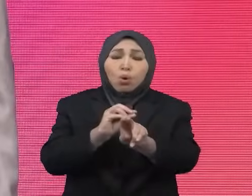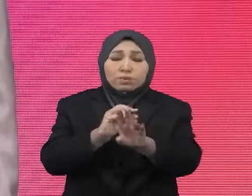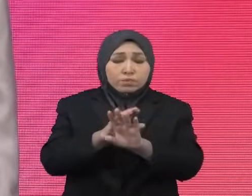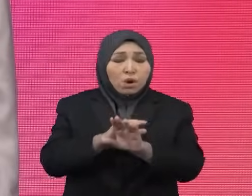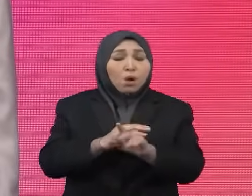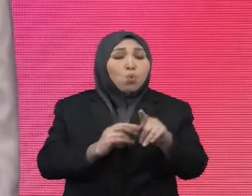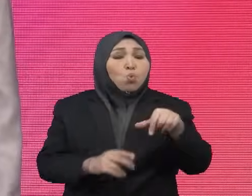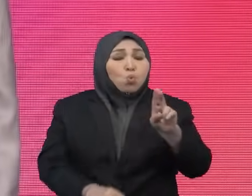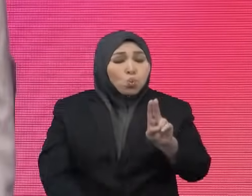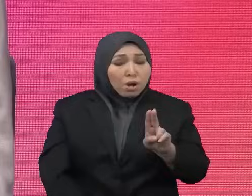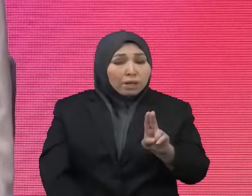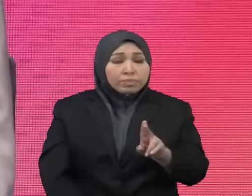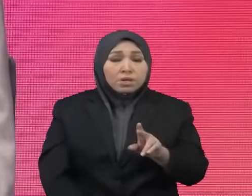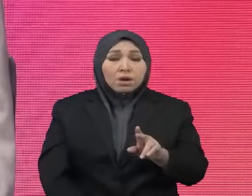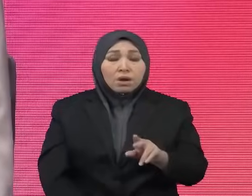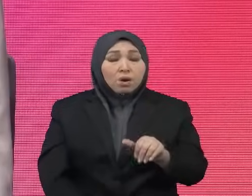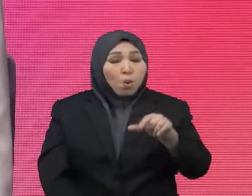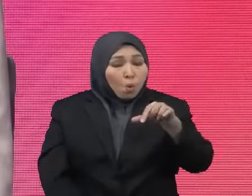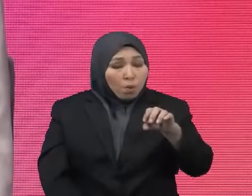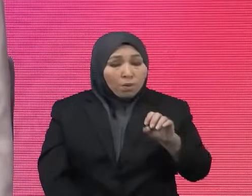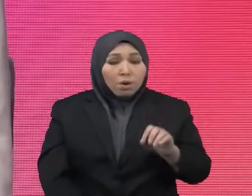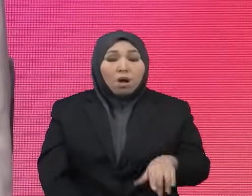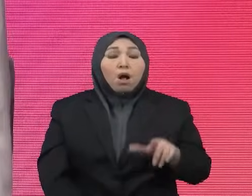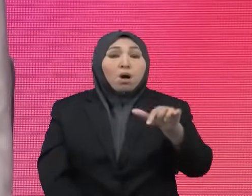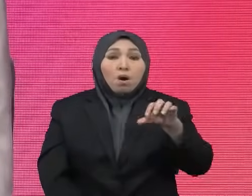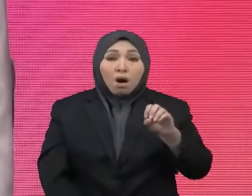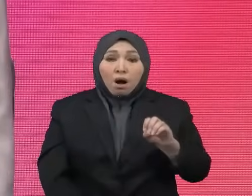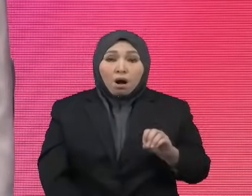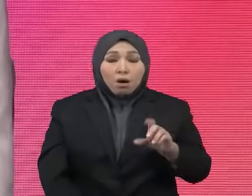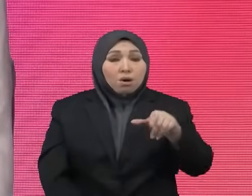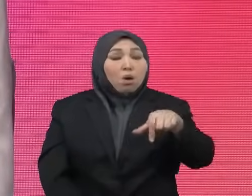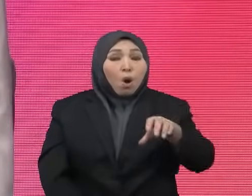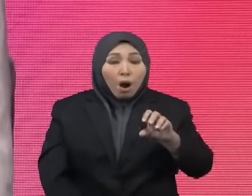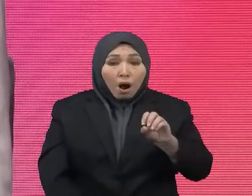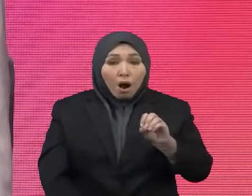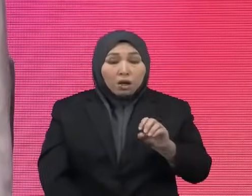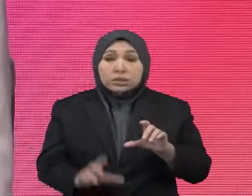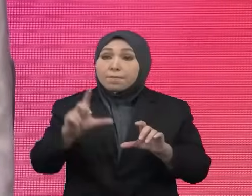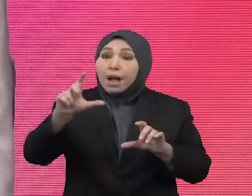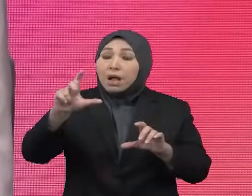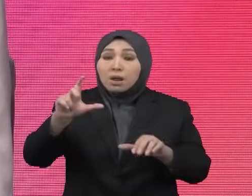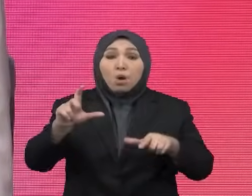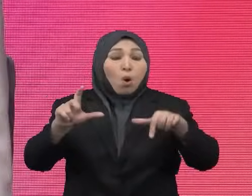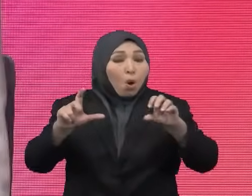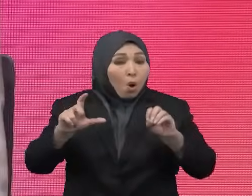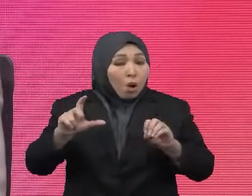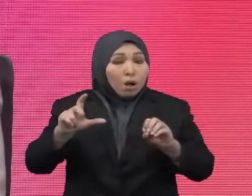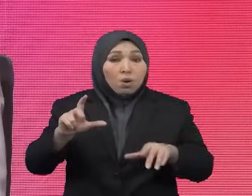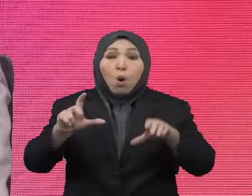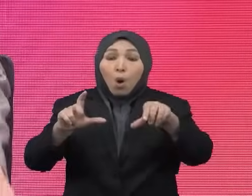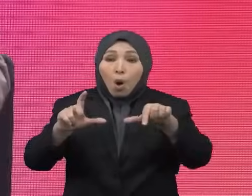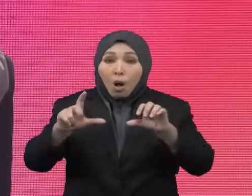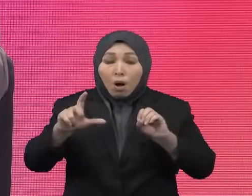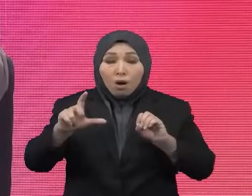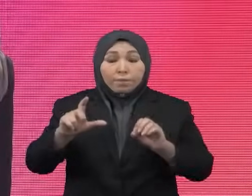Ku dengan ku. Ko. Dia nak sebut ko. Tebal. Ko. Dah jadi muncul.